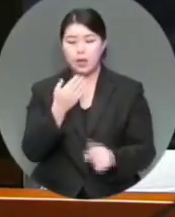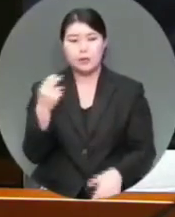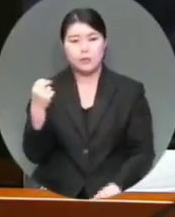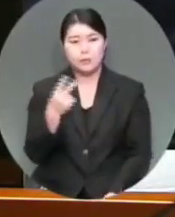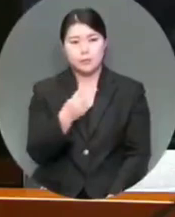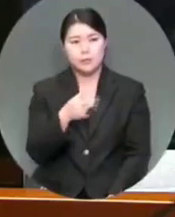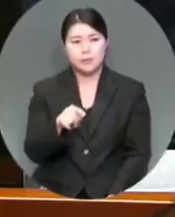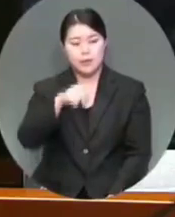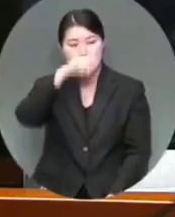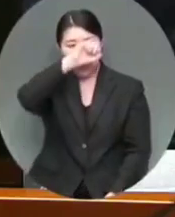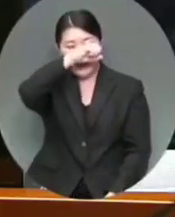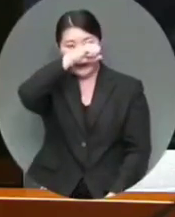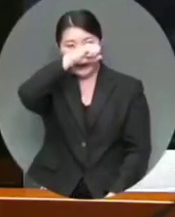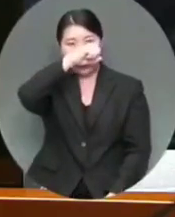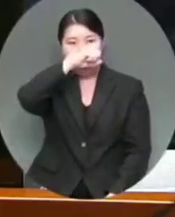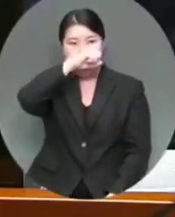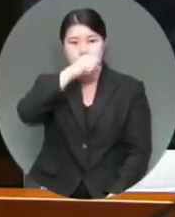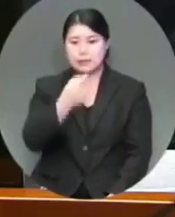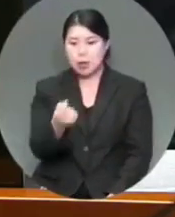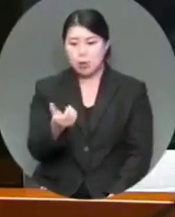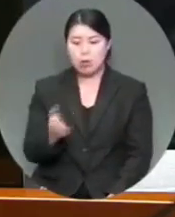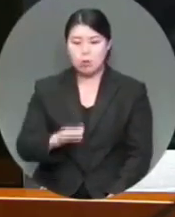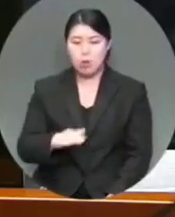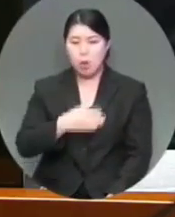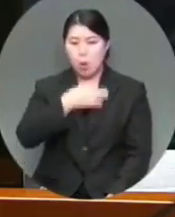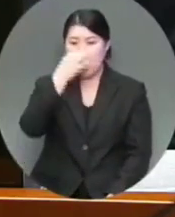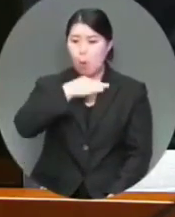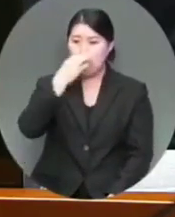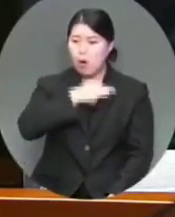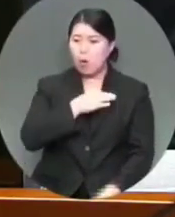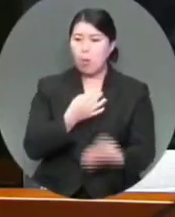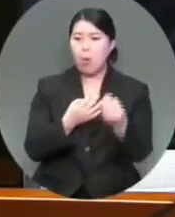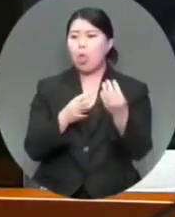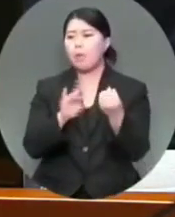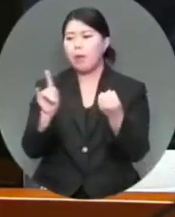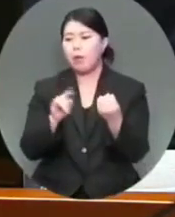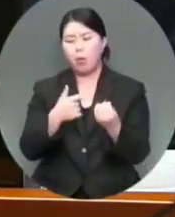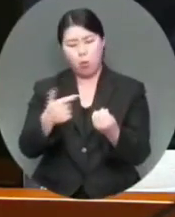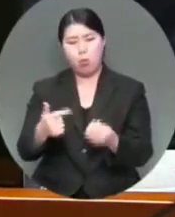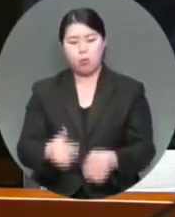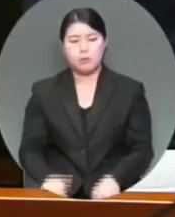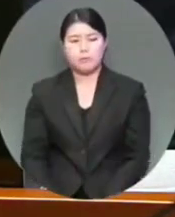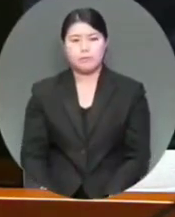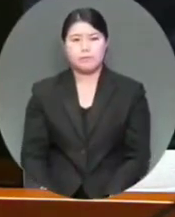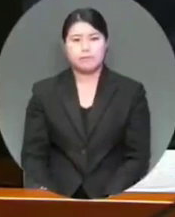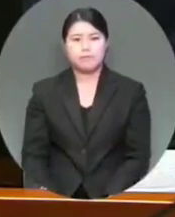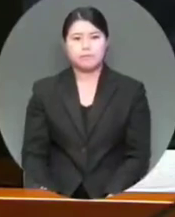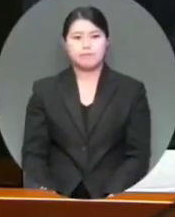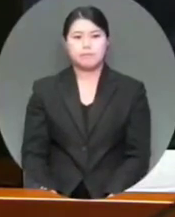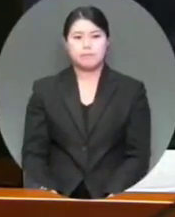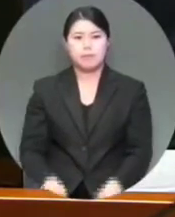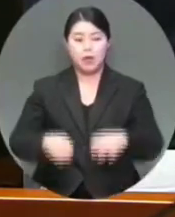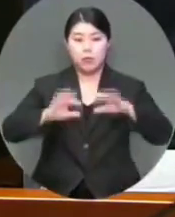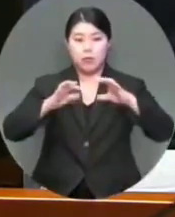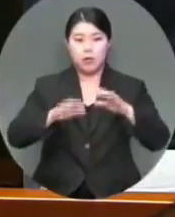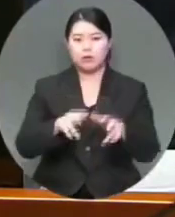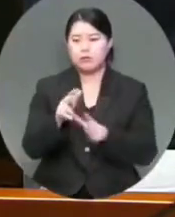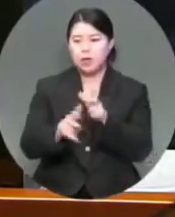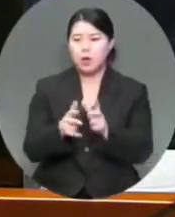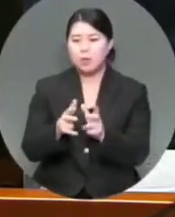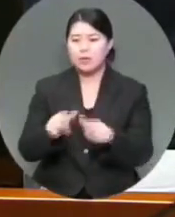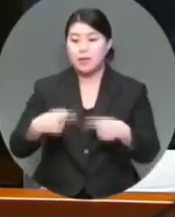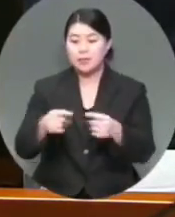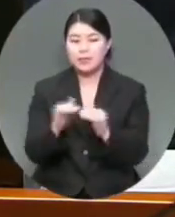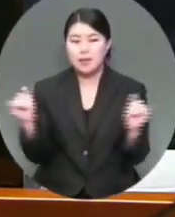대해서 예산을 조그마한 예산으로 수십 배의 효과를 낼 수 있습니다. 국가가 사업에 참여하고 있는 이